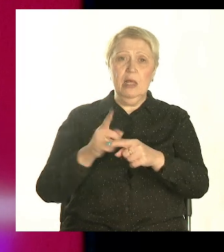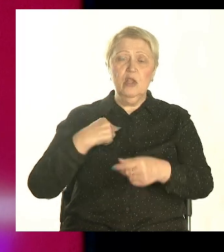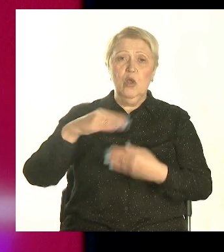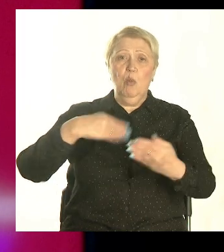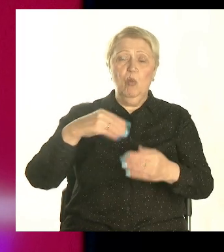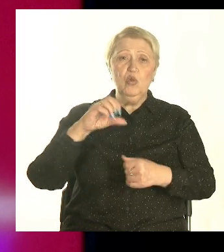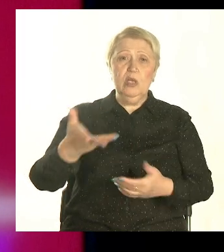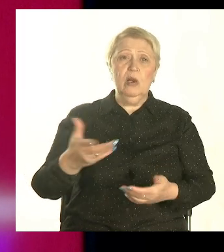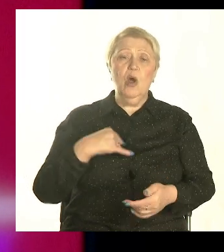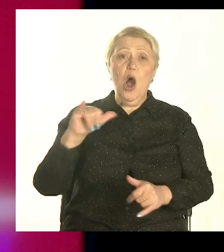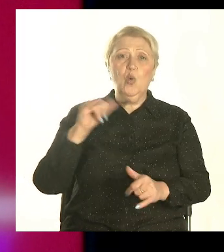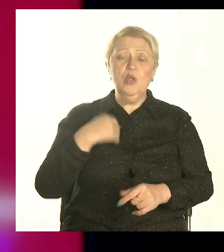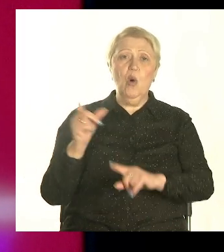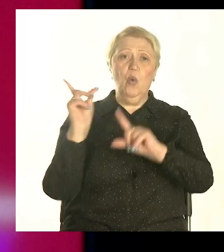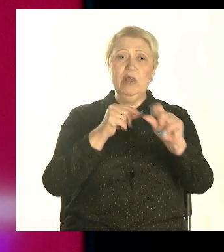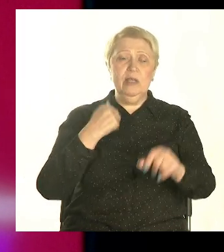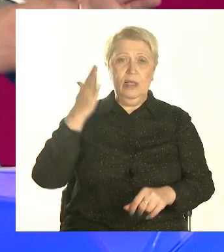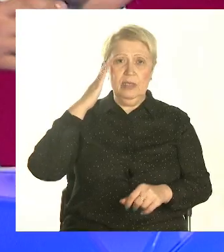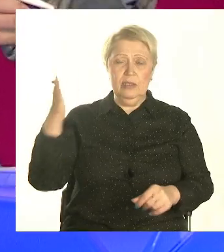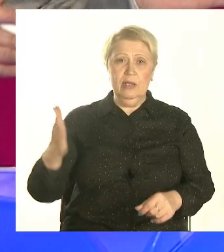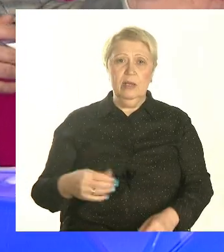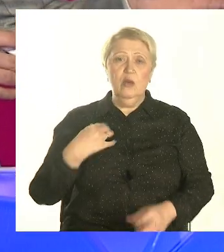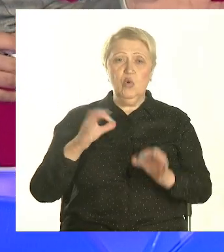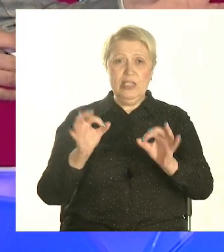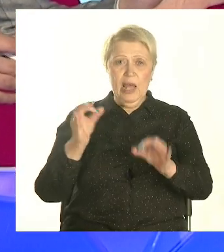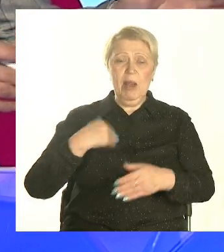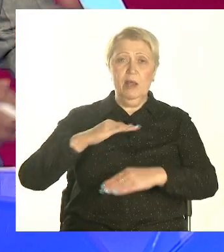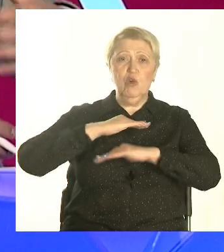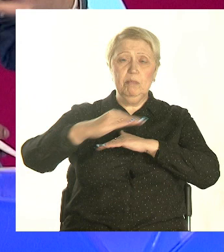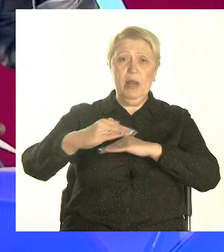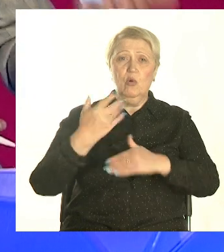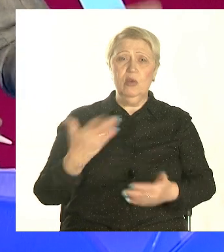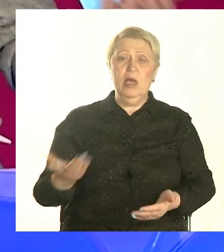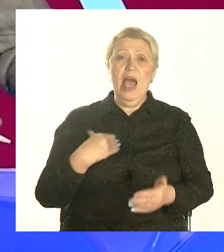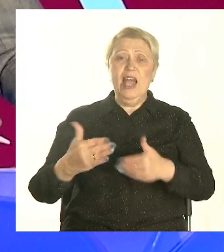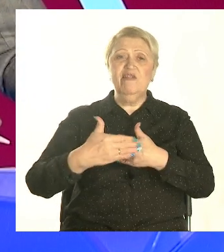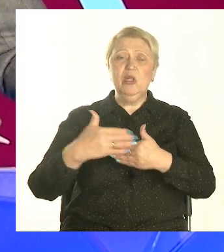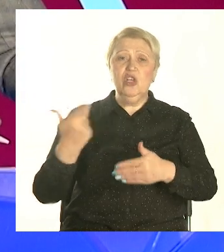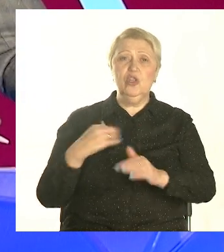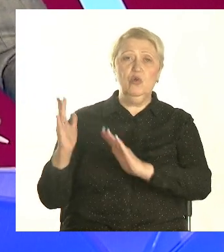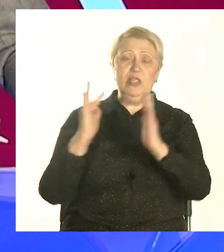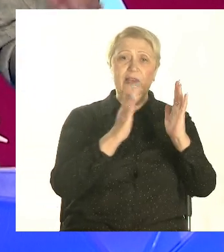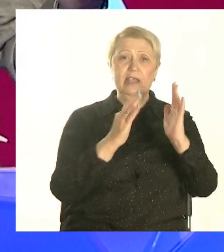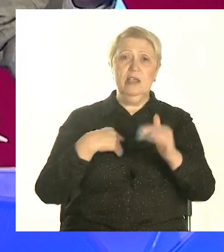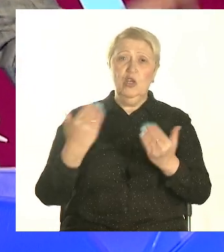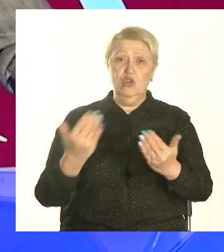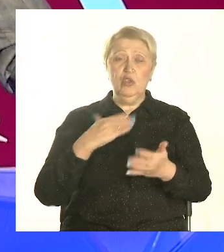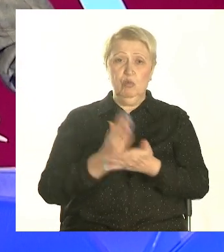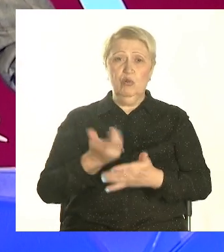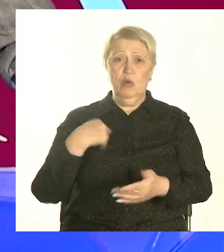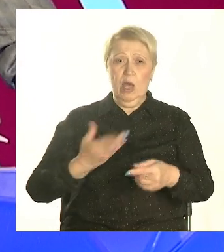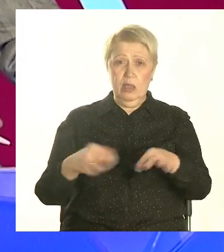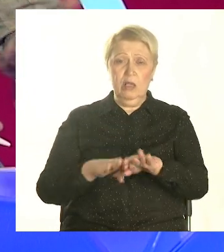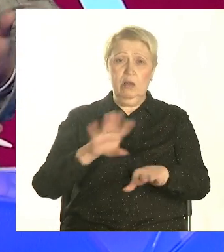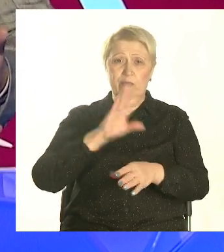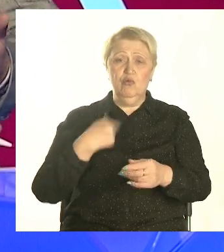на нормальный полигон, а не на ближайший лесок. Сейчас будет все то же самое происходить. Утром